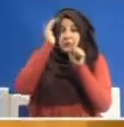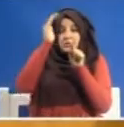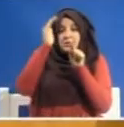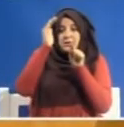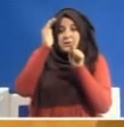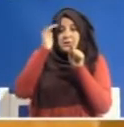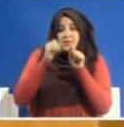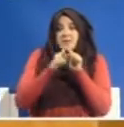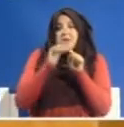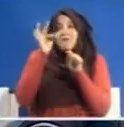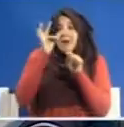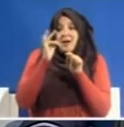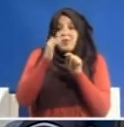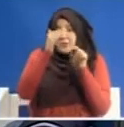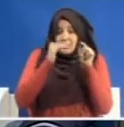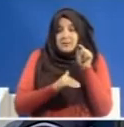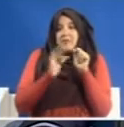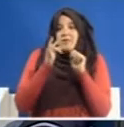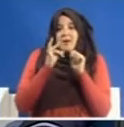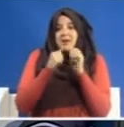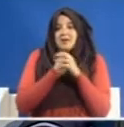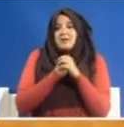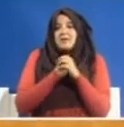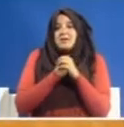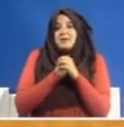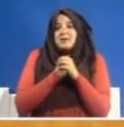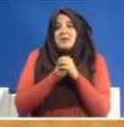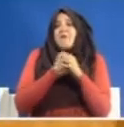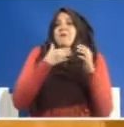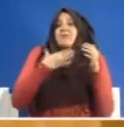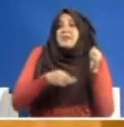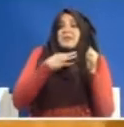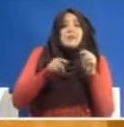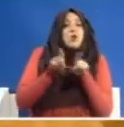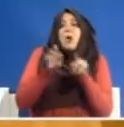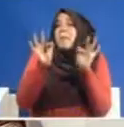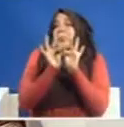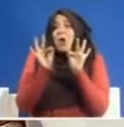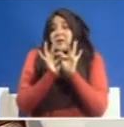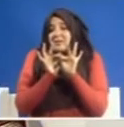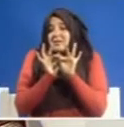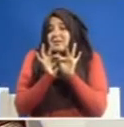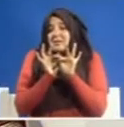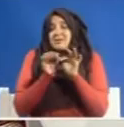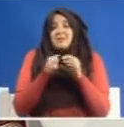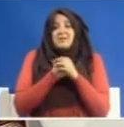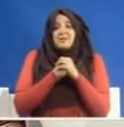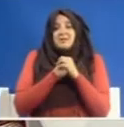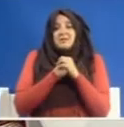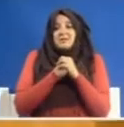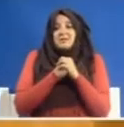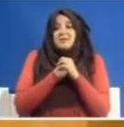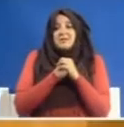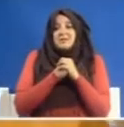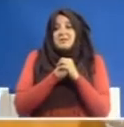معاه هو خاوتك، واللي صغر منهم خاوتك، ولادهم انت تعتبري بالنسبه لهم عمتهم من